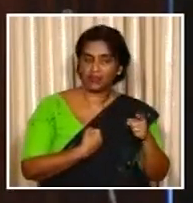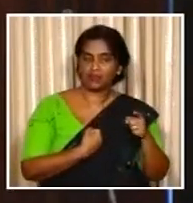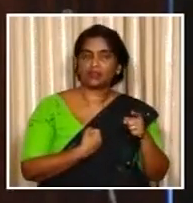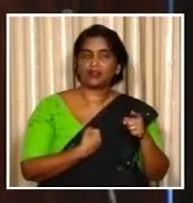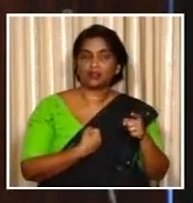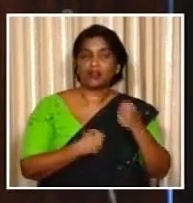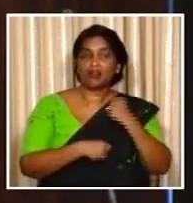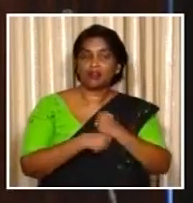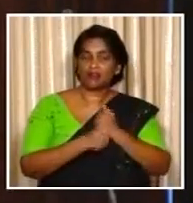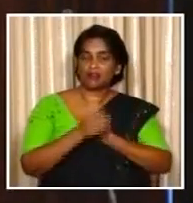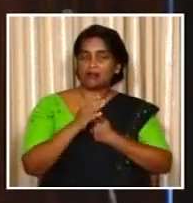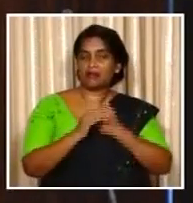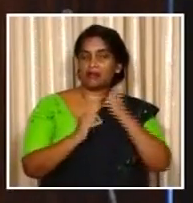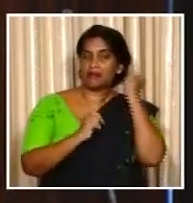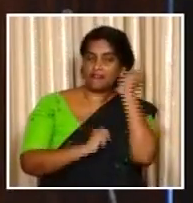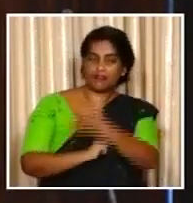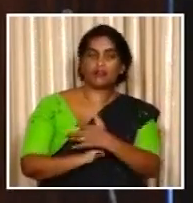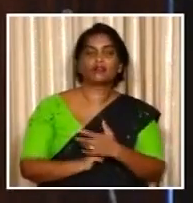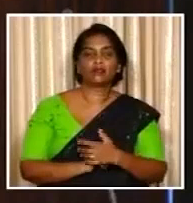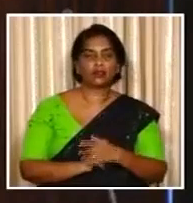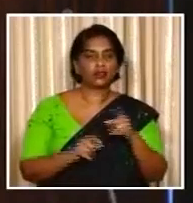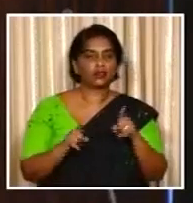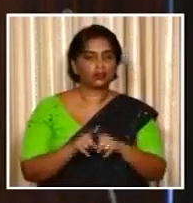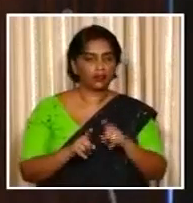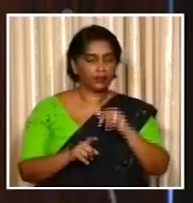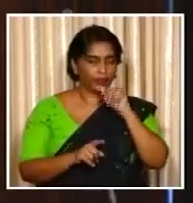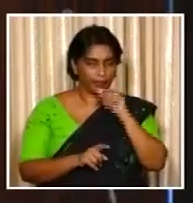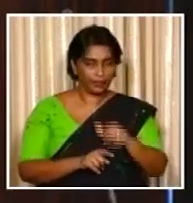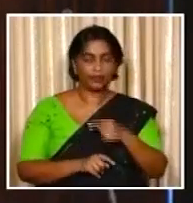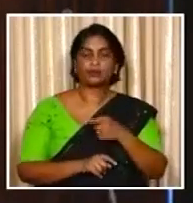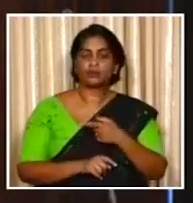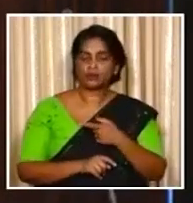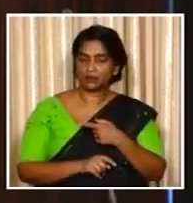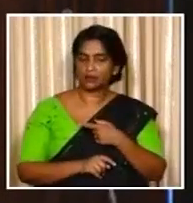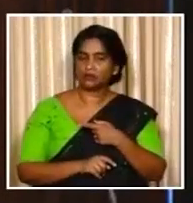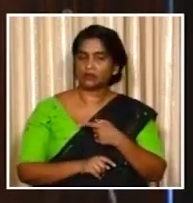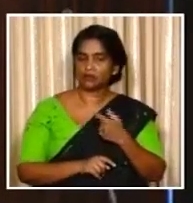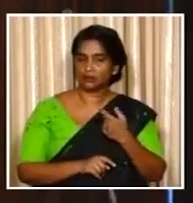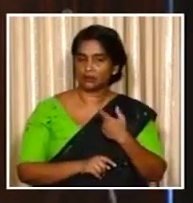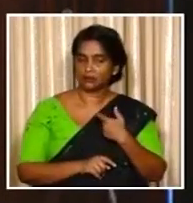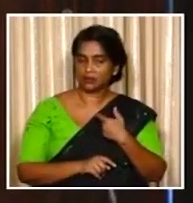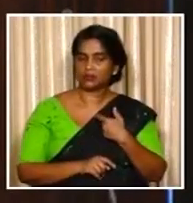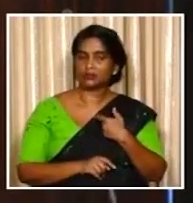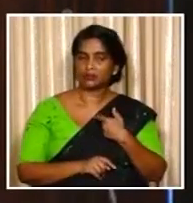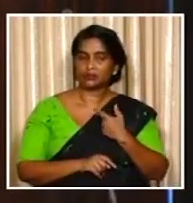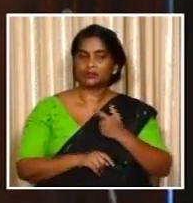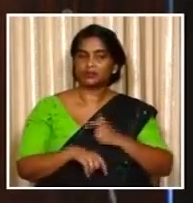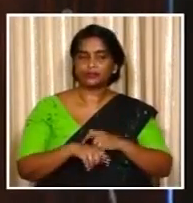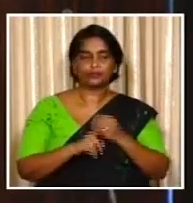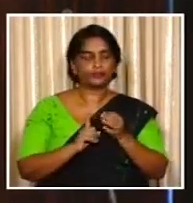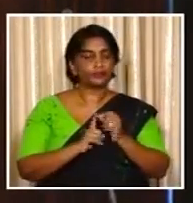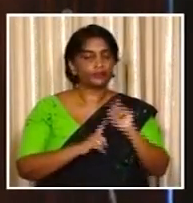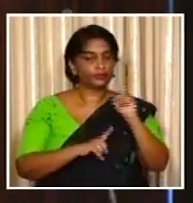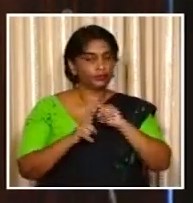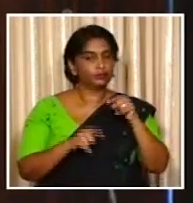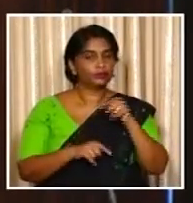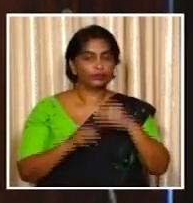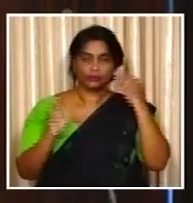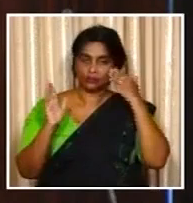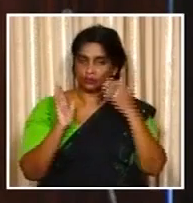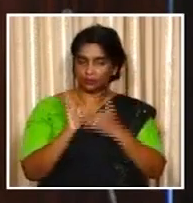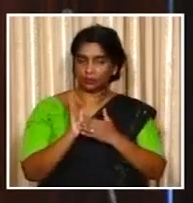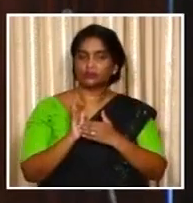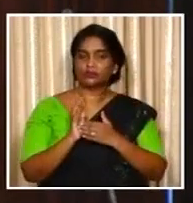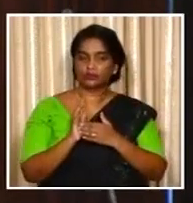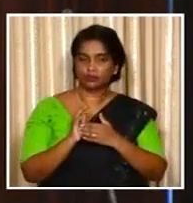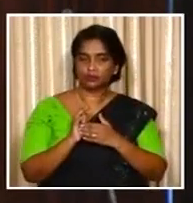දෙකක් කාලයක් තිබෙනවා ඒ නිසා ඊටමත් පෑදිලිව මං මේ අස්ථාදී සභාවේ අවධානය යොමු කරන්න